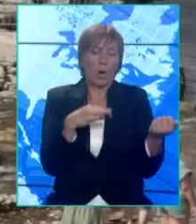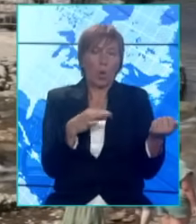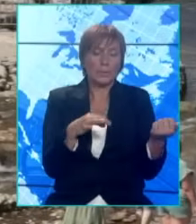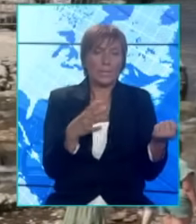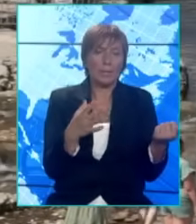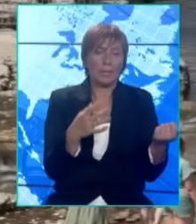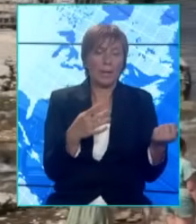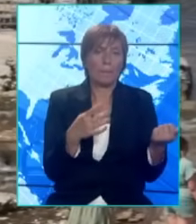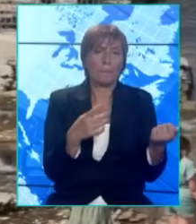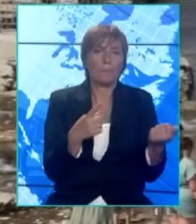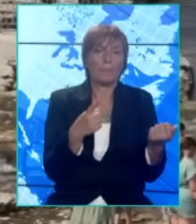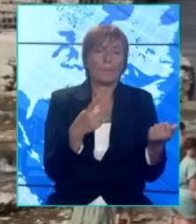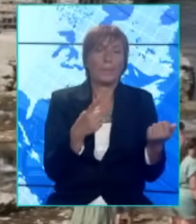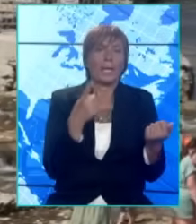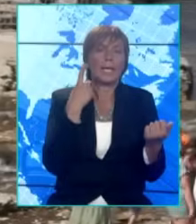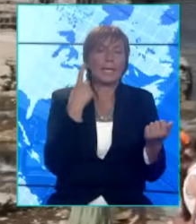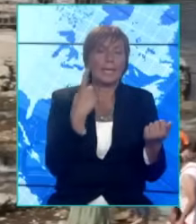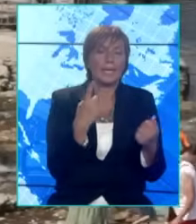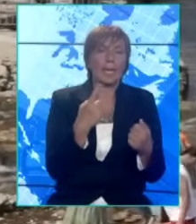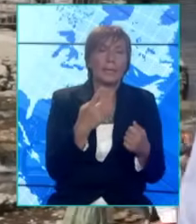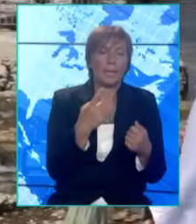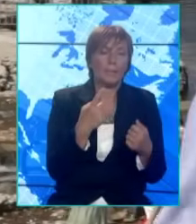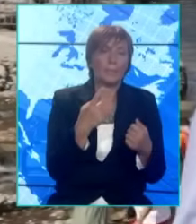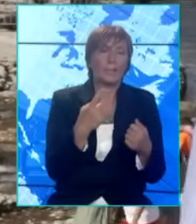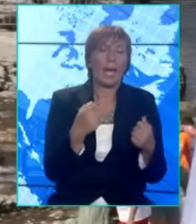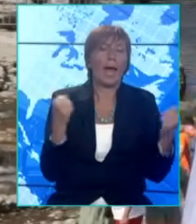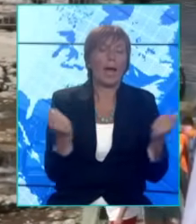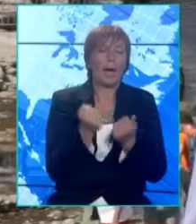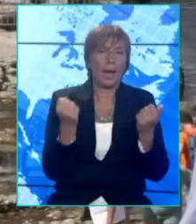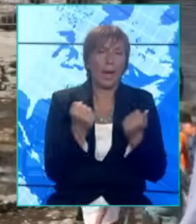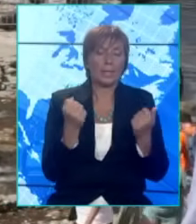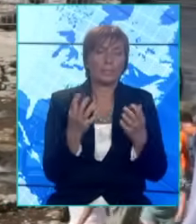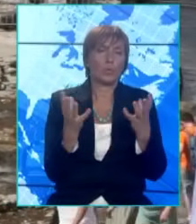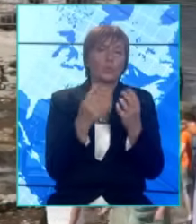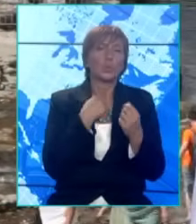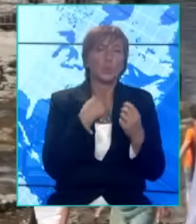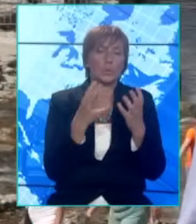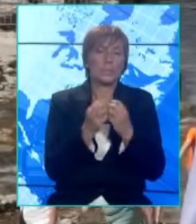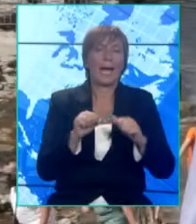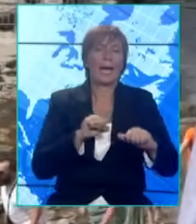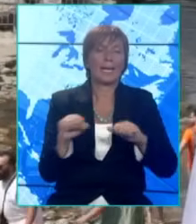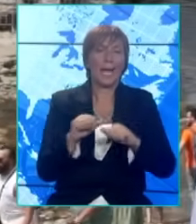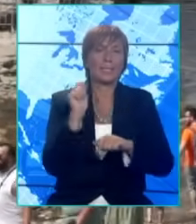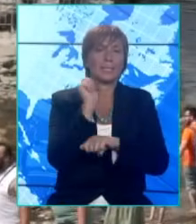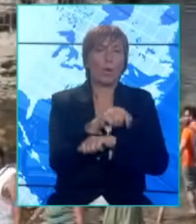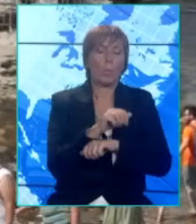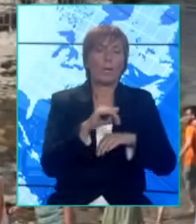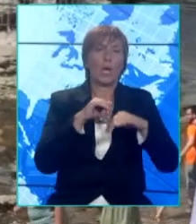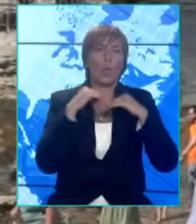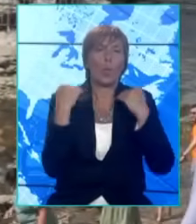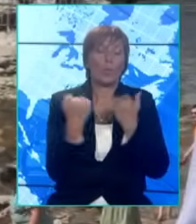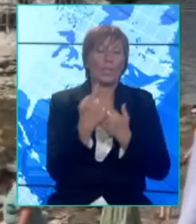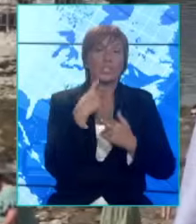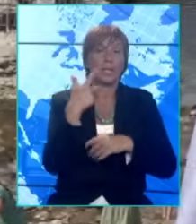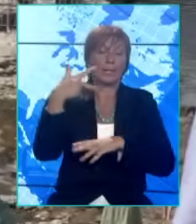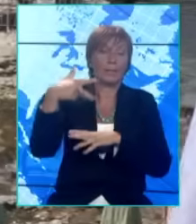Jedna sinhronizovana, tako da kažem, aktivnost od gradske uprave, gradskog vijeća i od trećih lica